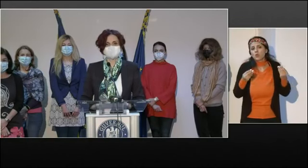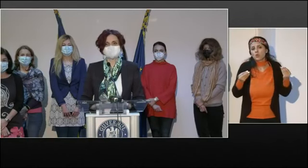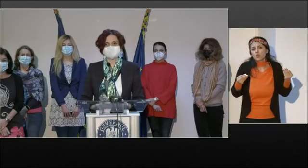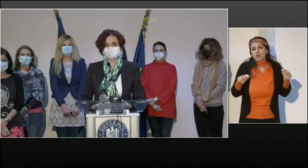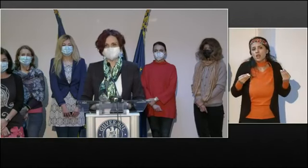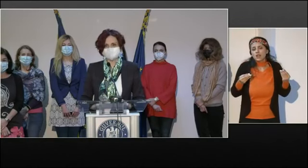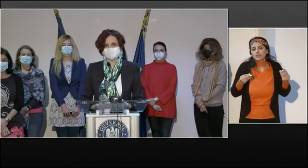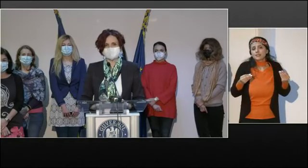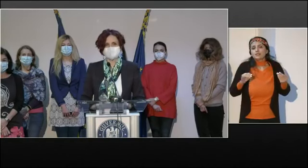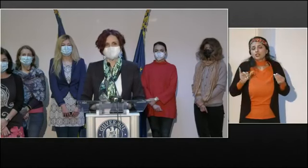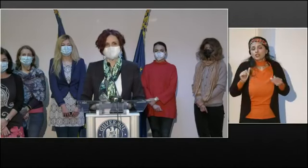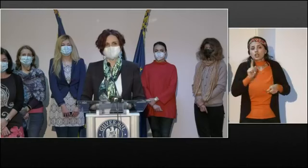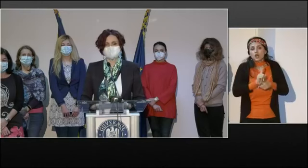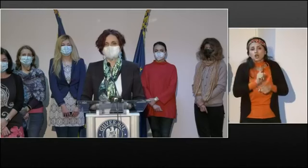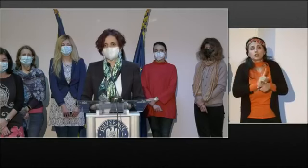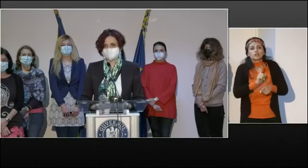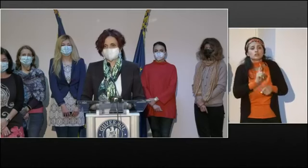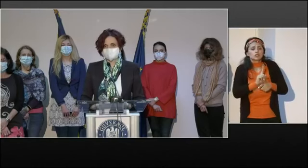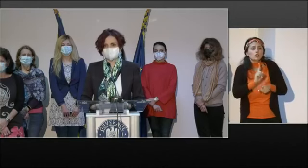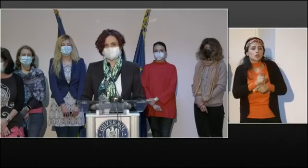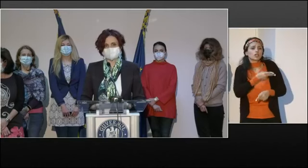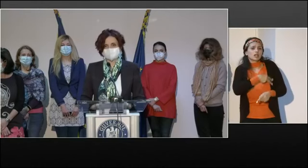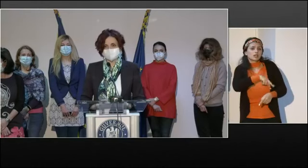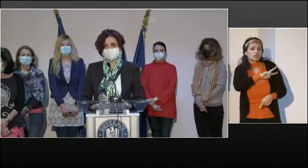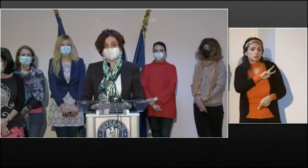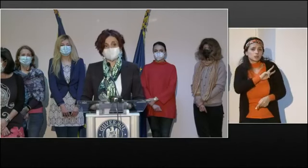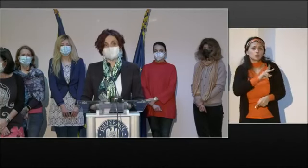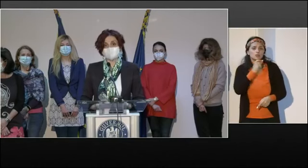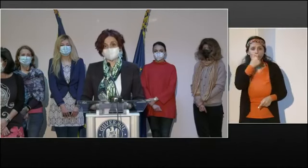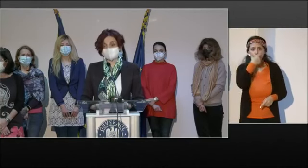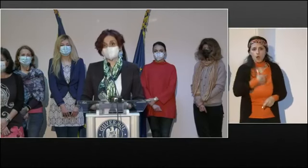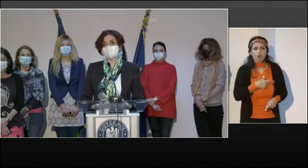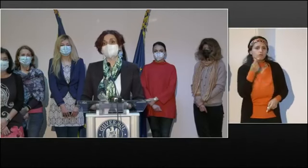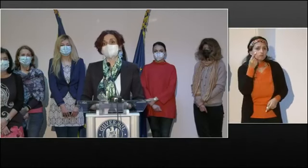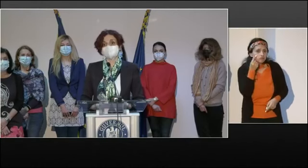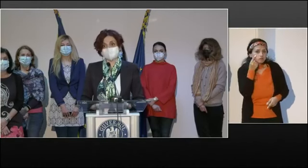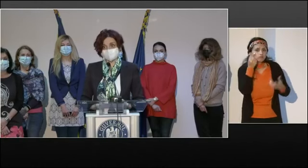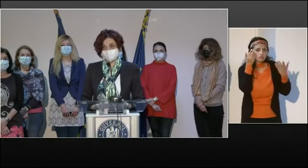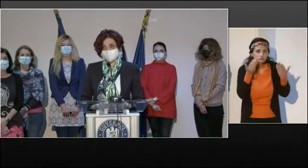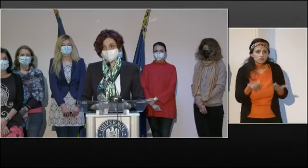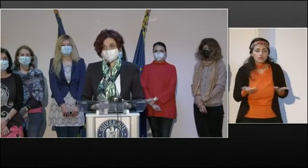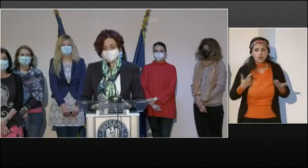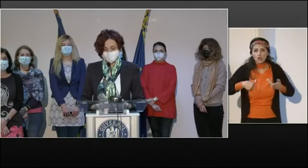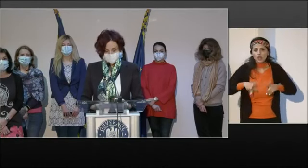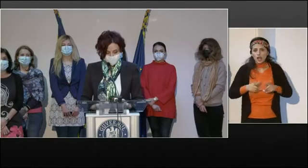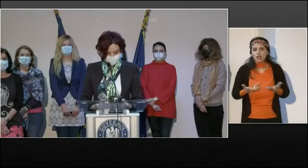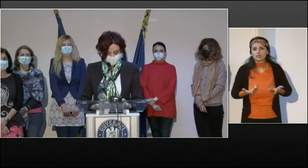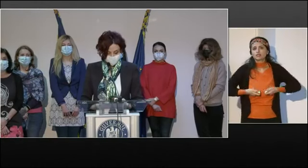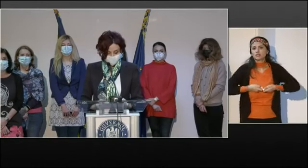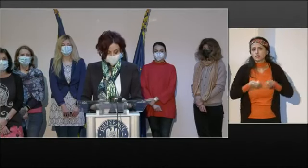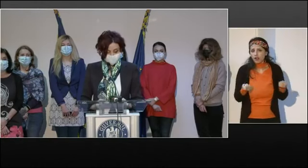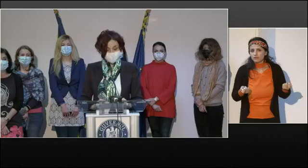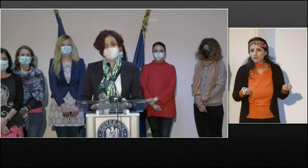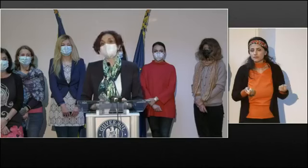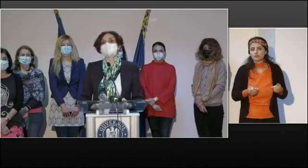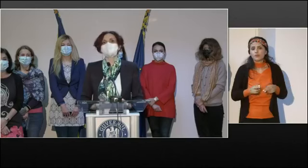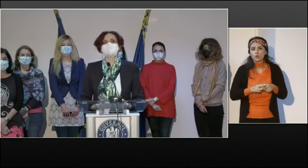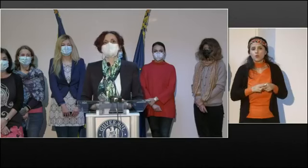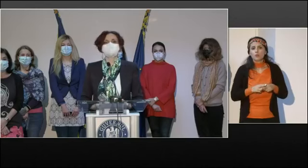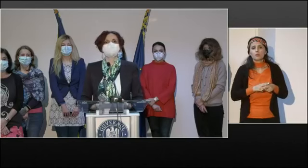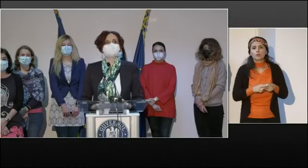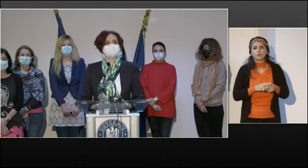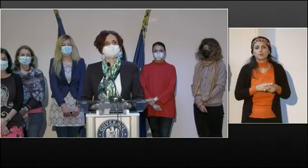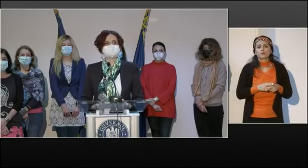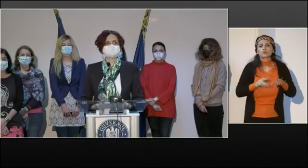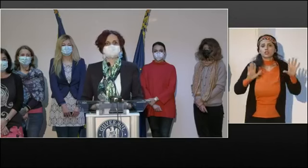in raspunderea si umanitatea fata de cei pe care îi servim asa cum începeam